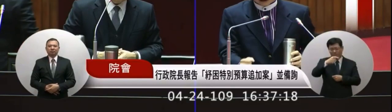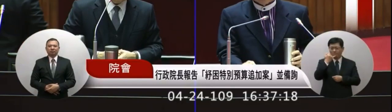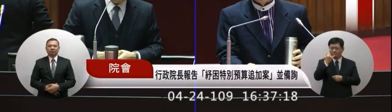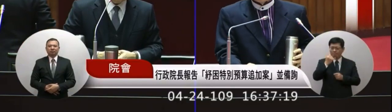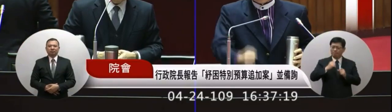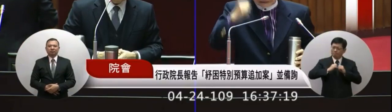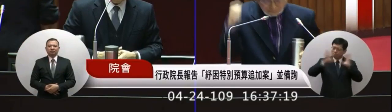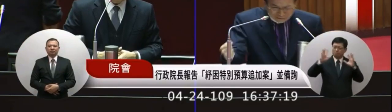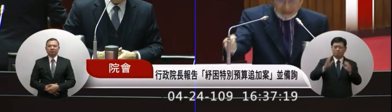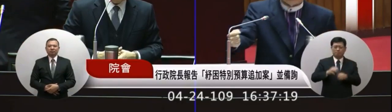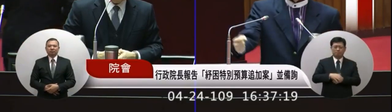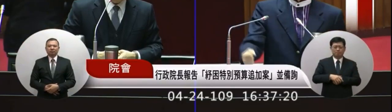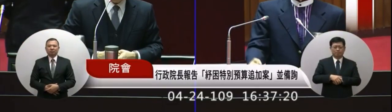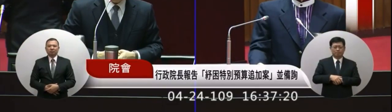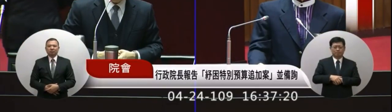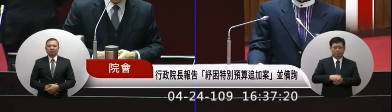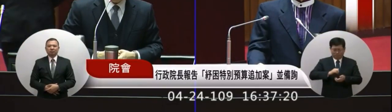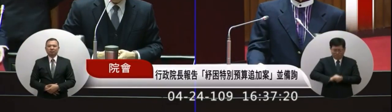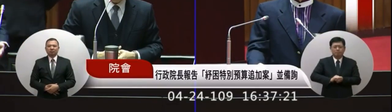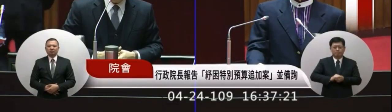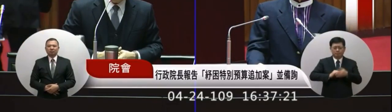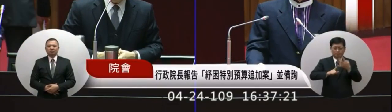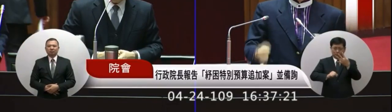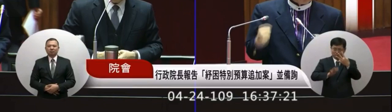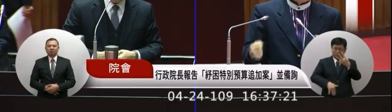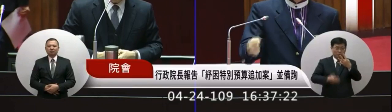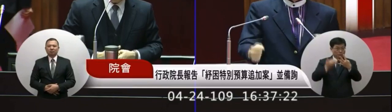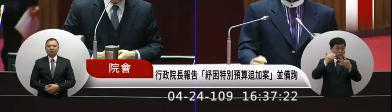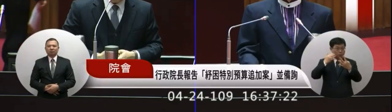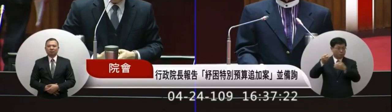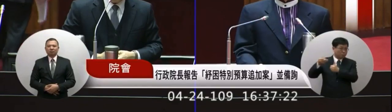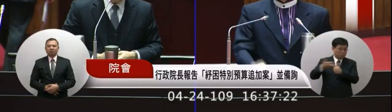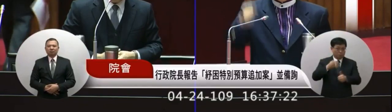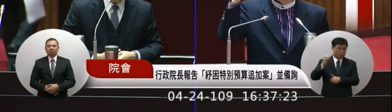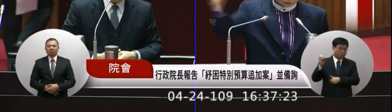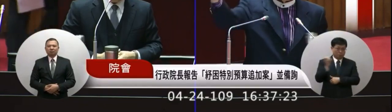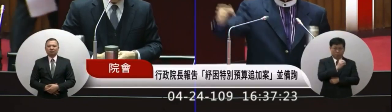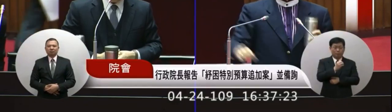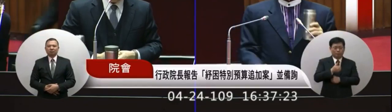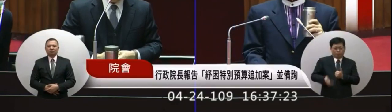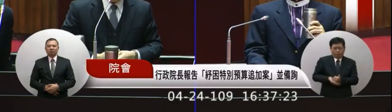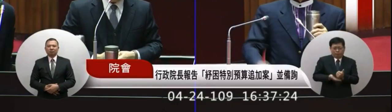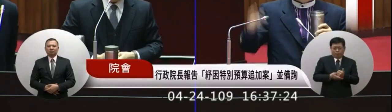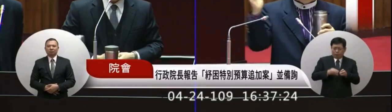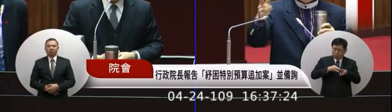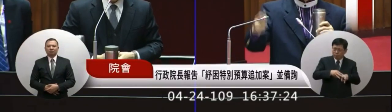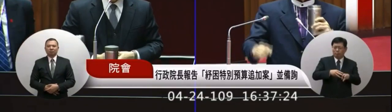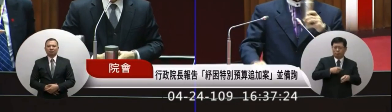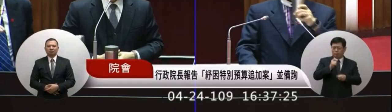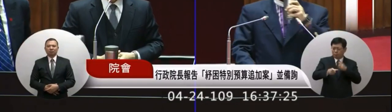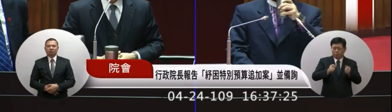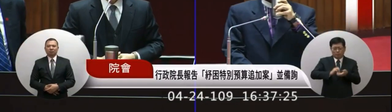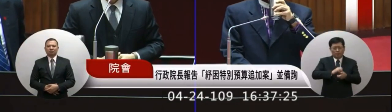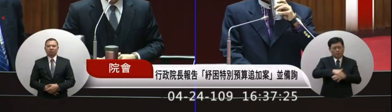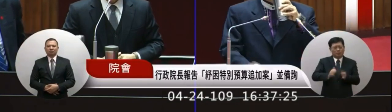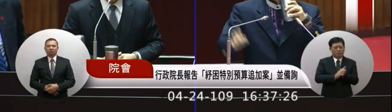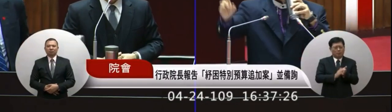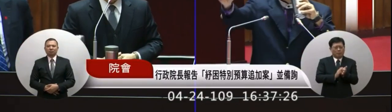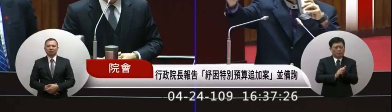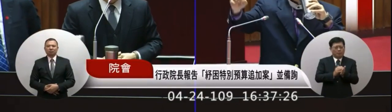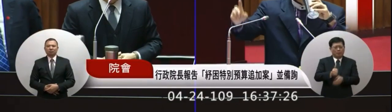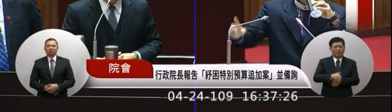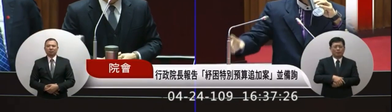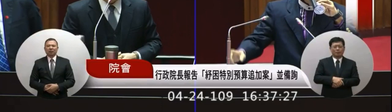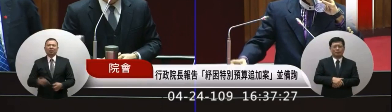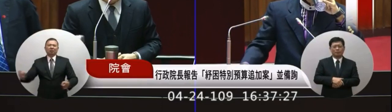讲这段话，讲，但你四月底以前啊，拢无确诊，我得鼓励大家出去，啊，大家直接给你破破了。 送是